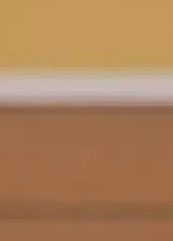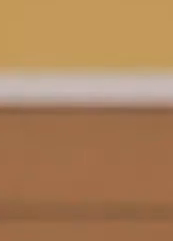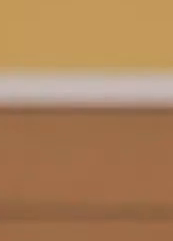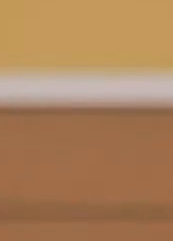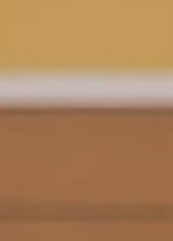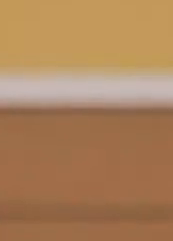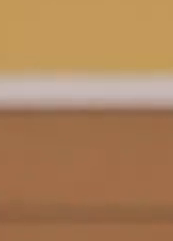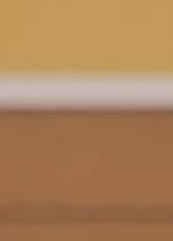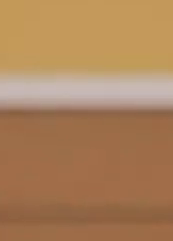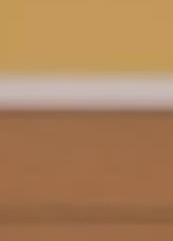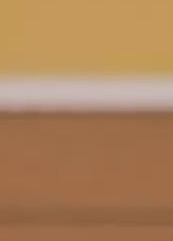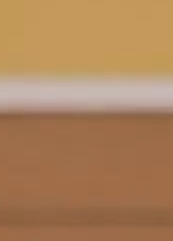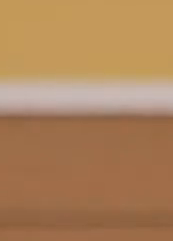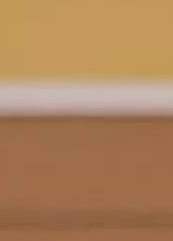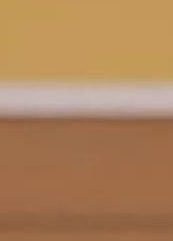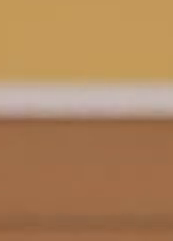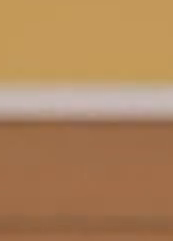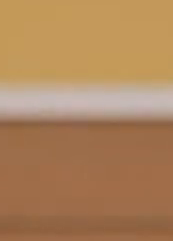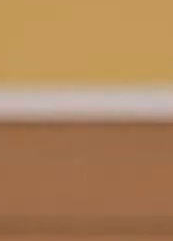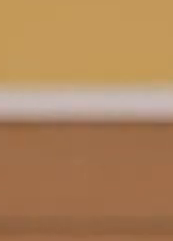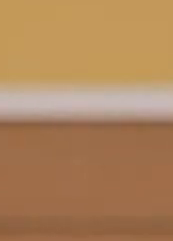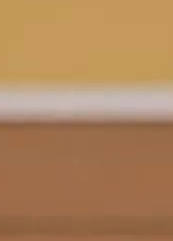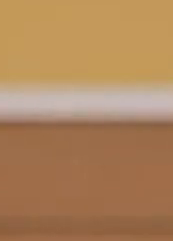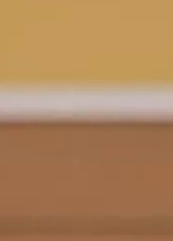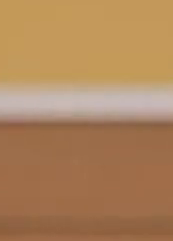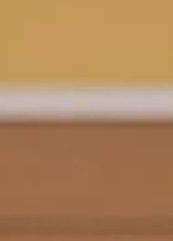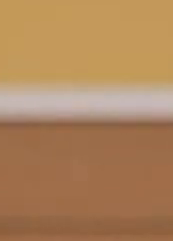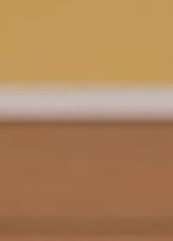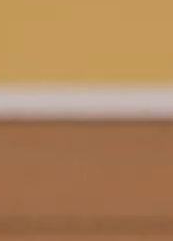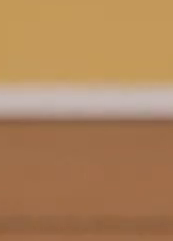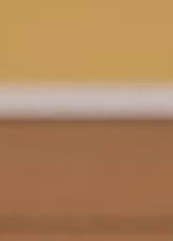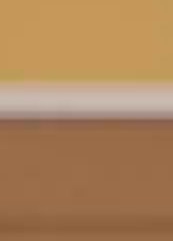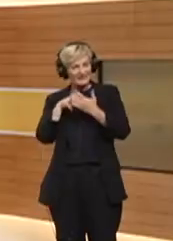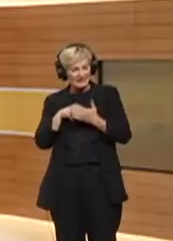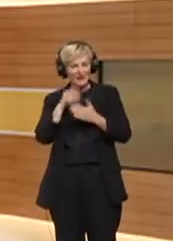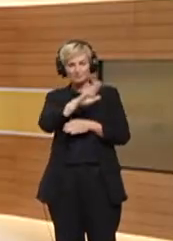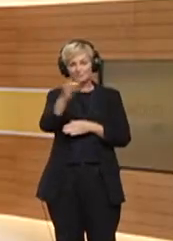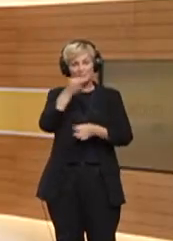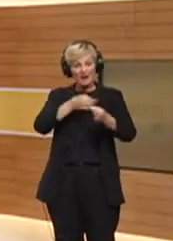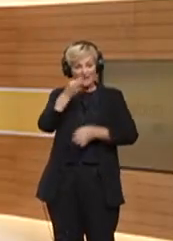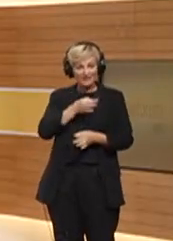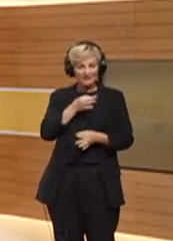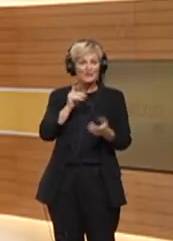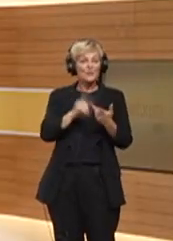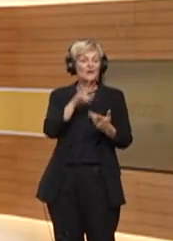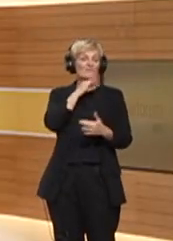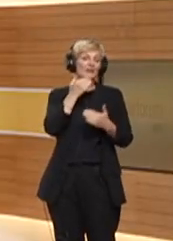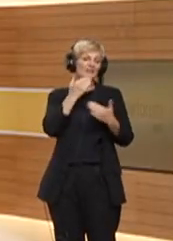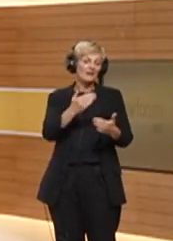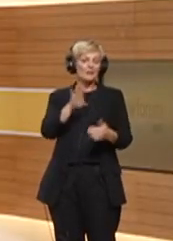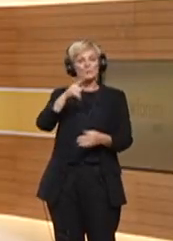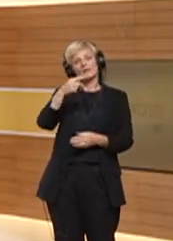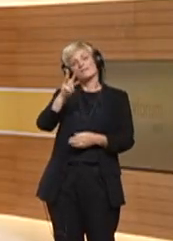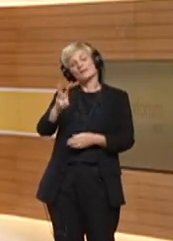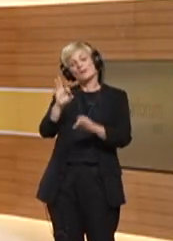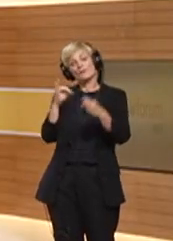Ich fand das sehr interessant. Vielen Dank auch an das Publikum für das Interesse und die Fragen. Und danke an das BGW-Forum,